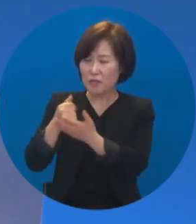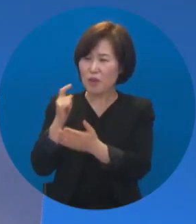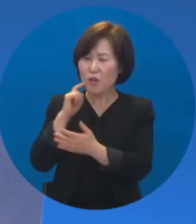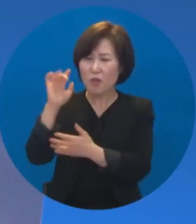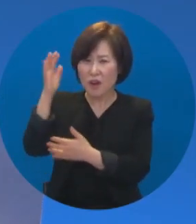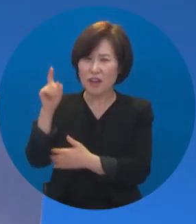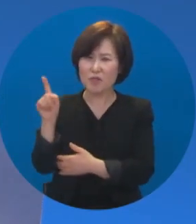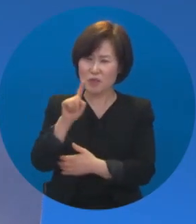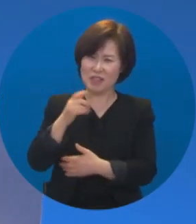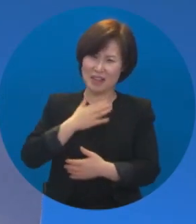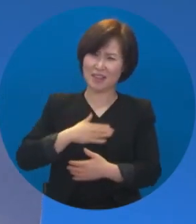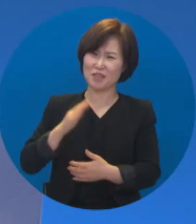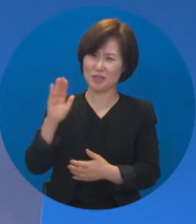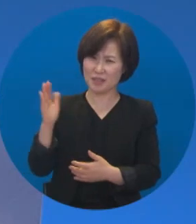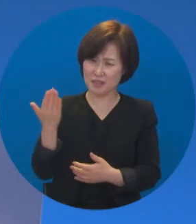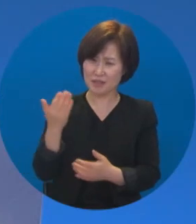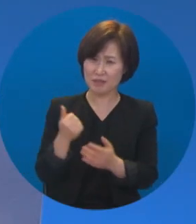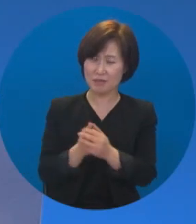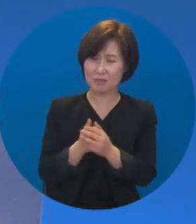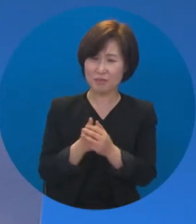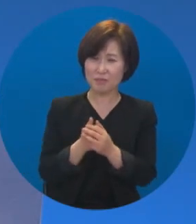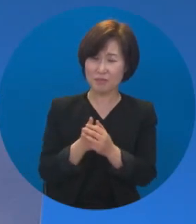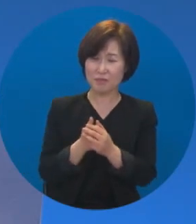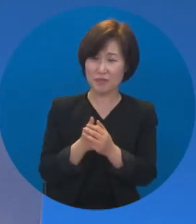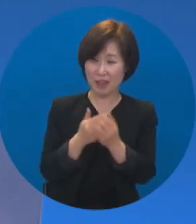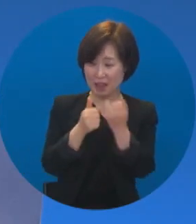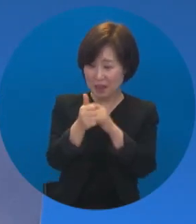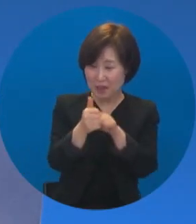전도사님, 저는 사부님이 말씀하신 것처럼